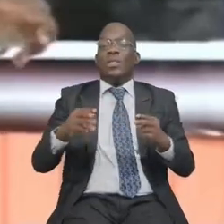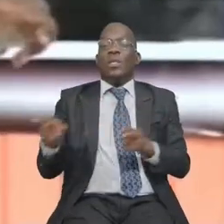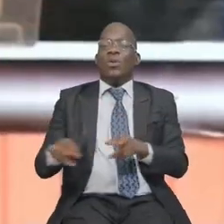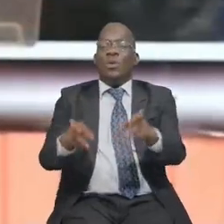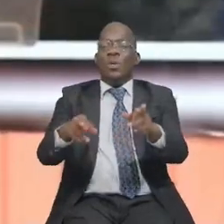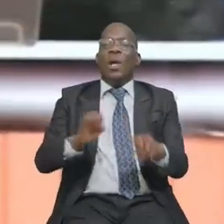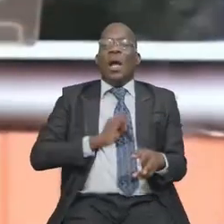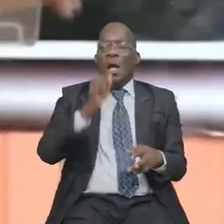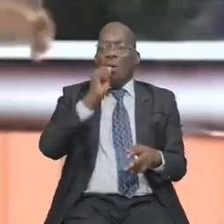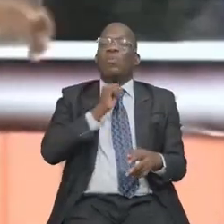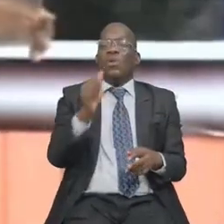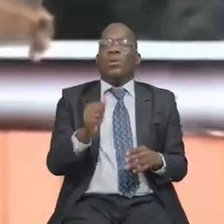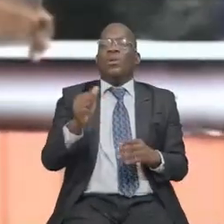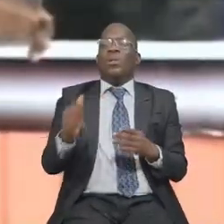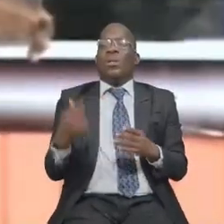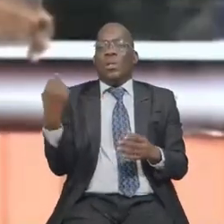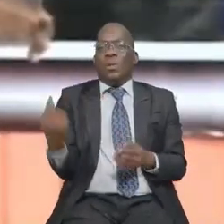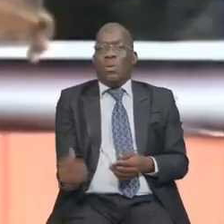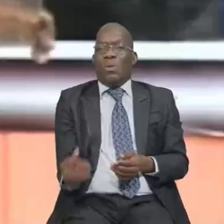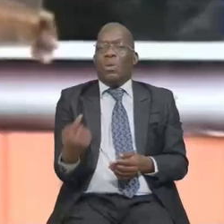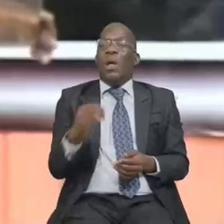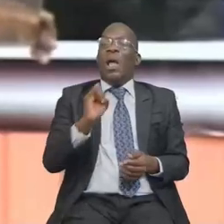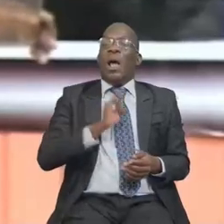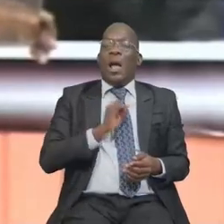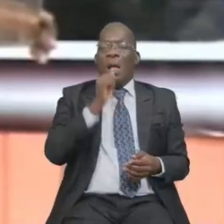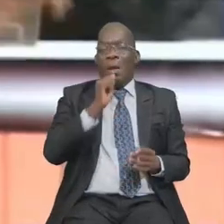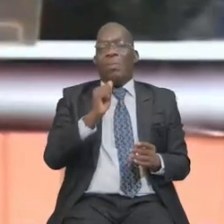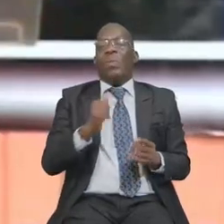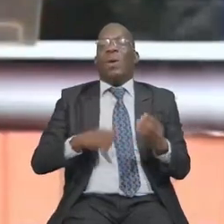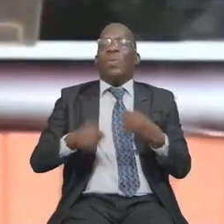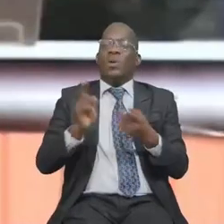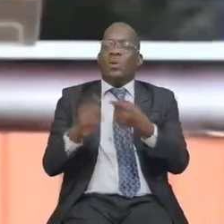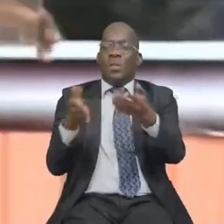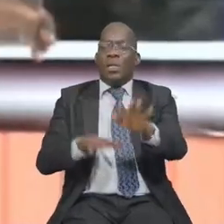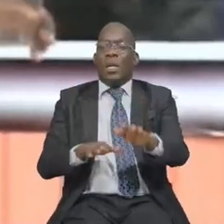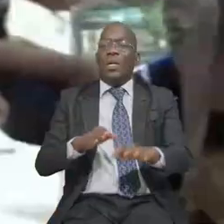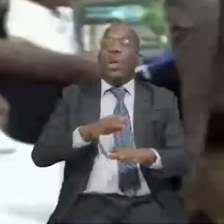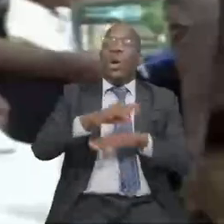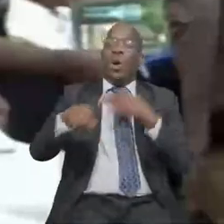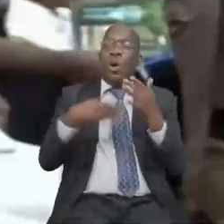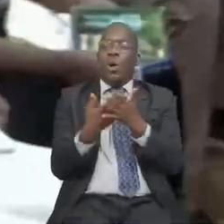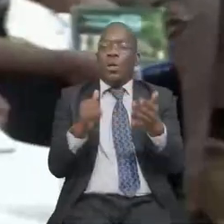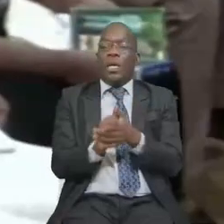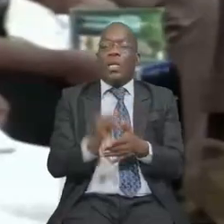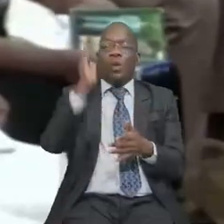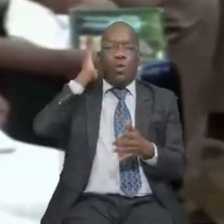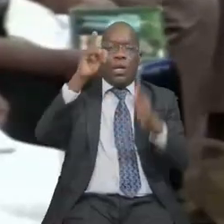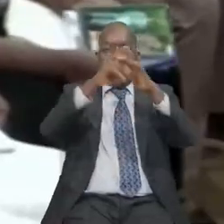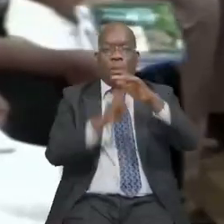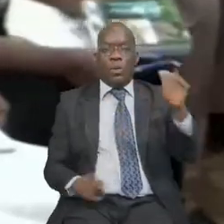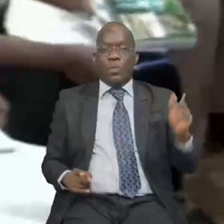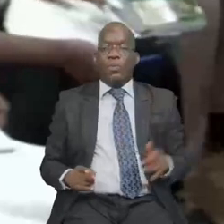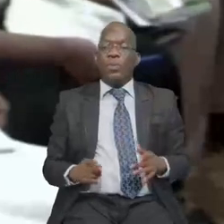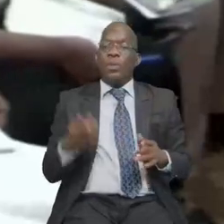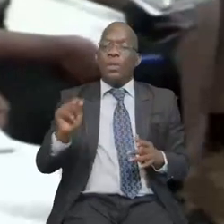suis pas seul. Je meurs, je pleure. Tous ces anciens chants vont quitter ta bouche. La joie du Seigneur